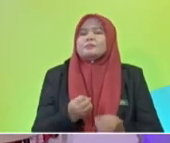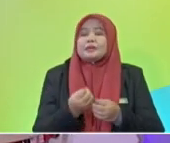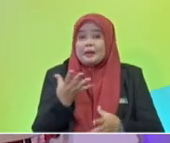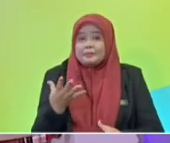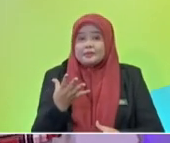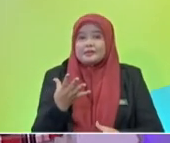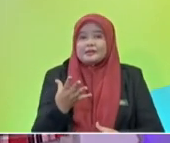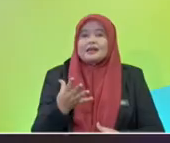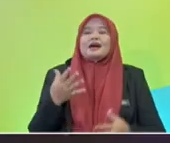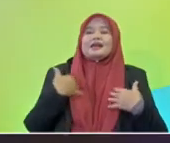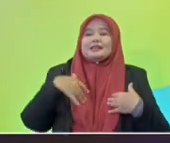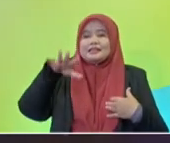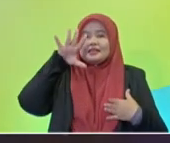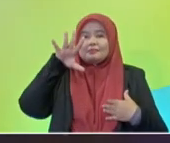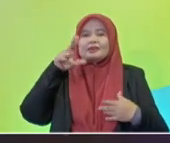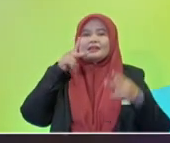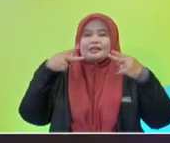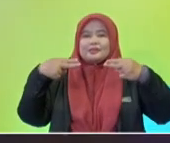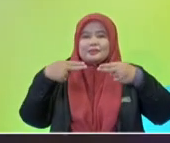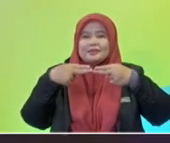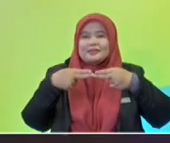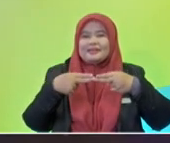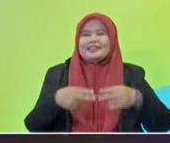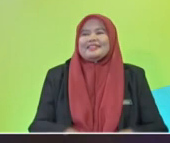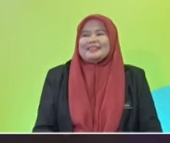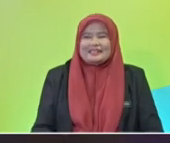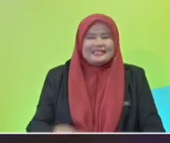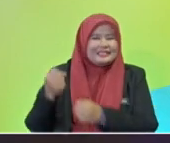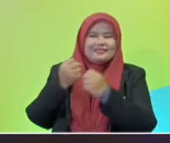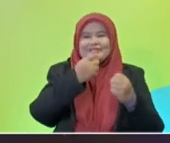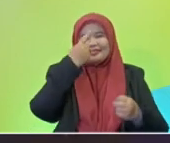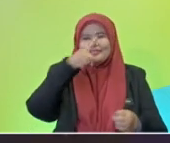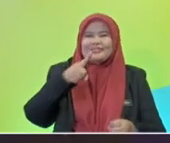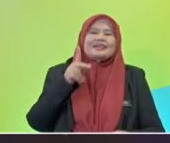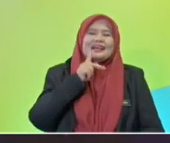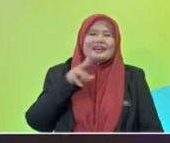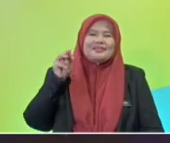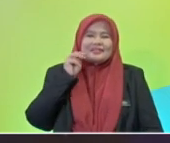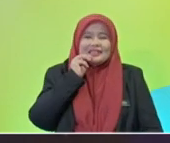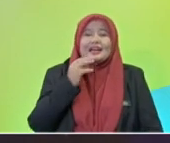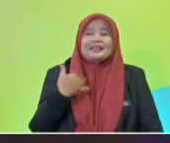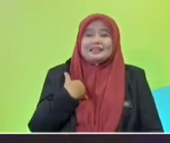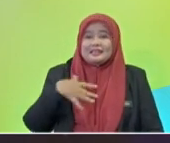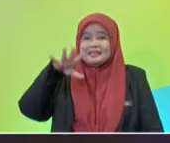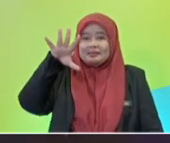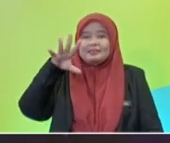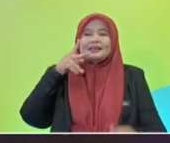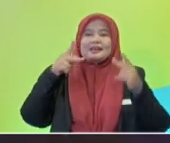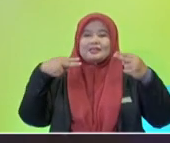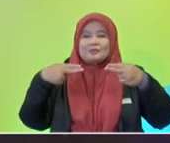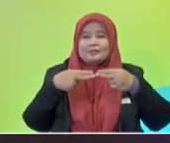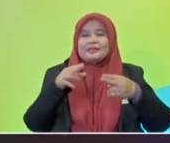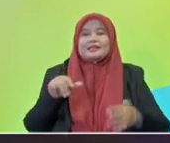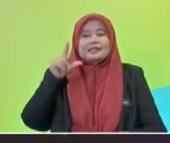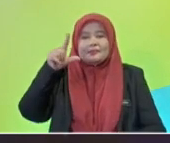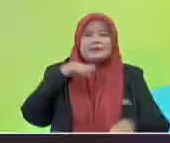hubung ada lima saabas untuk Mira sebenarnya bintang juga untukindah sebab ada lima kata hubung yang kita akan lihat